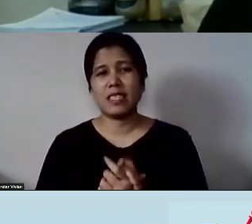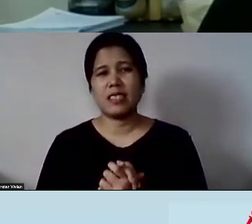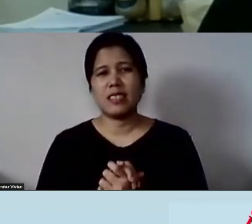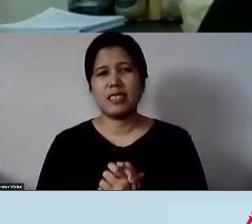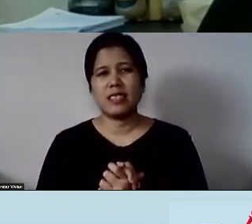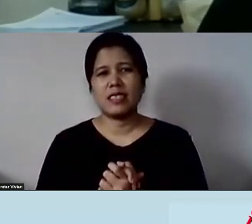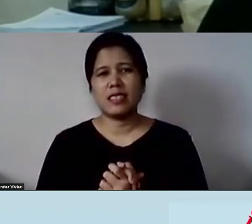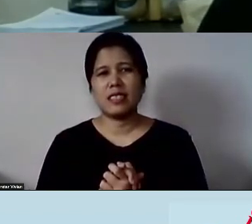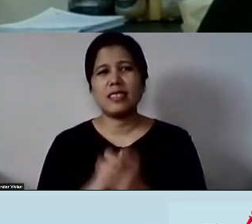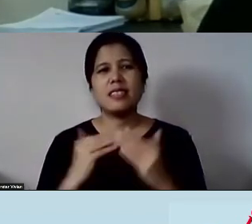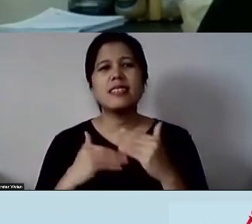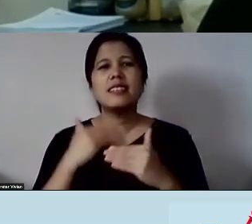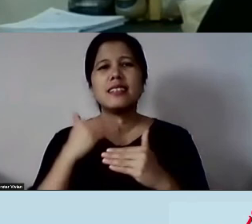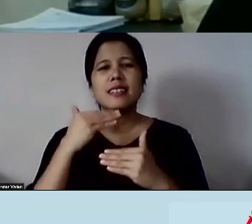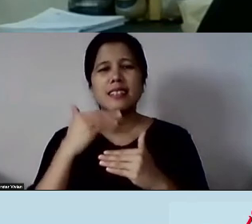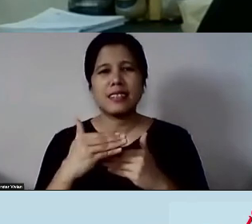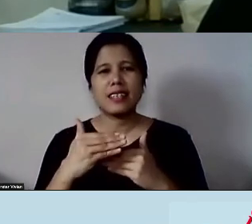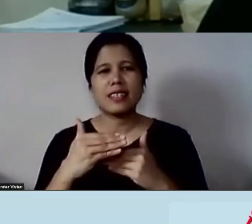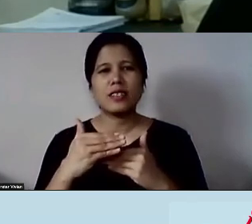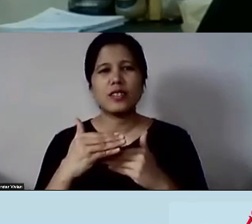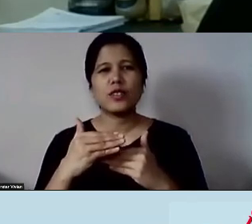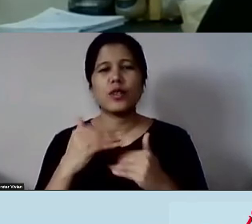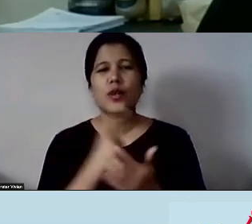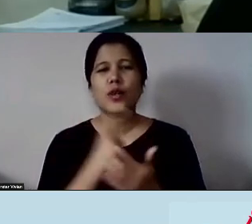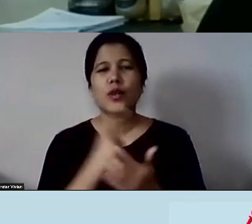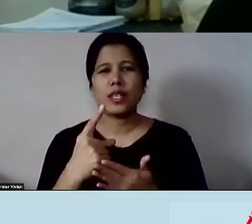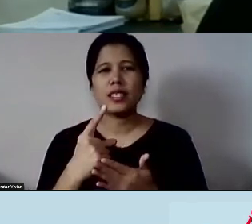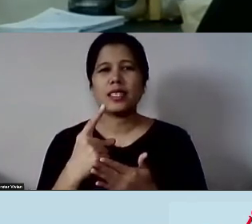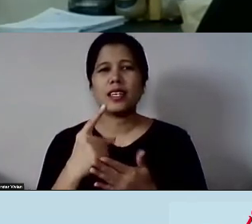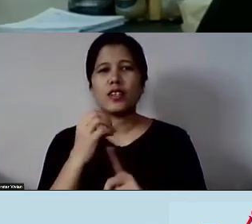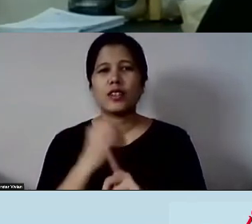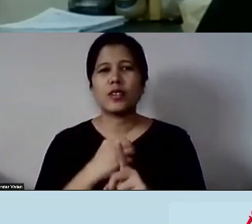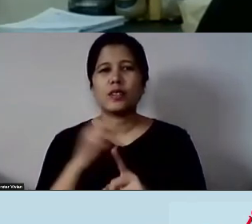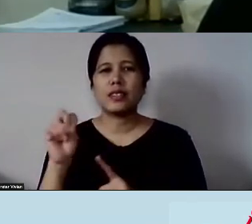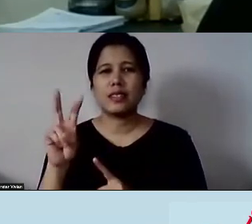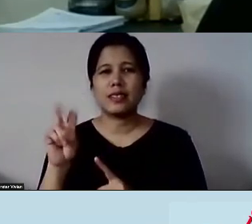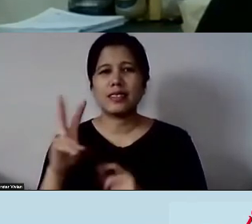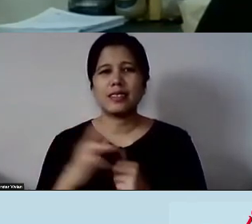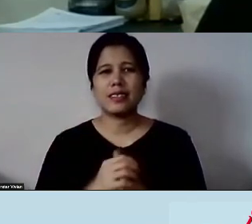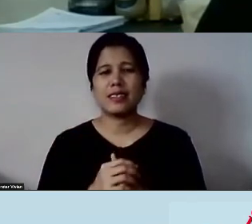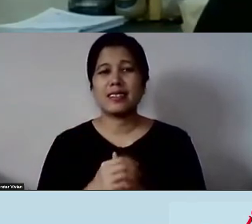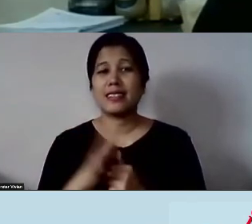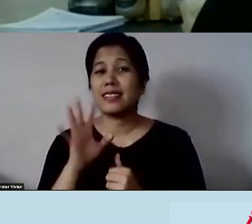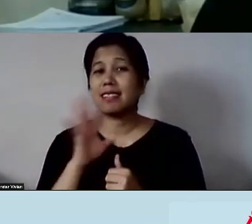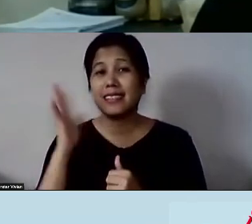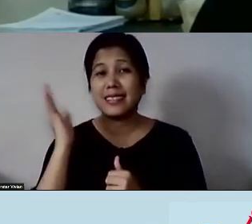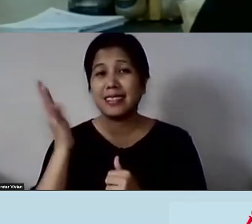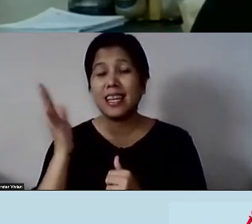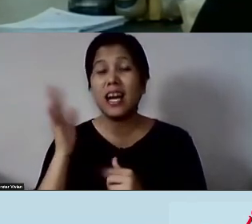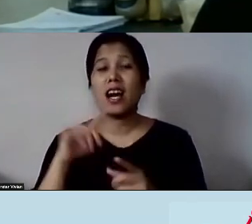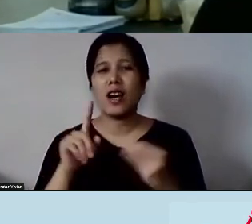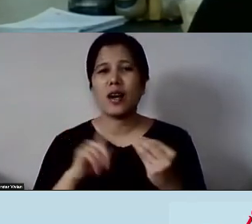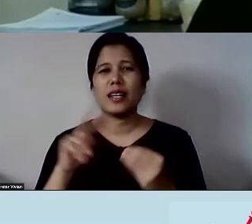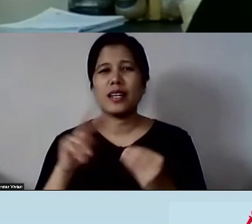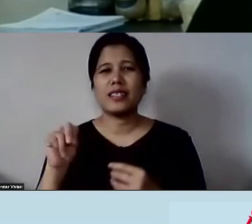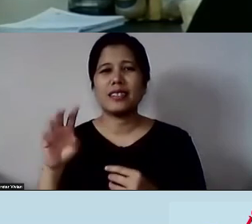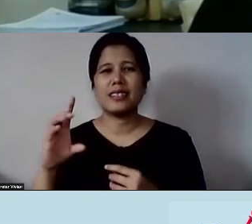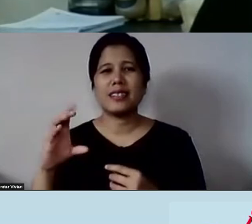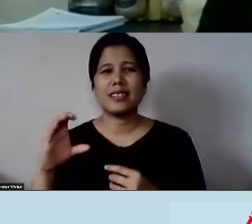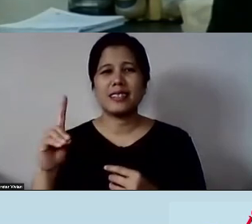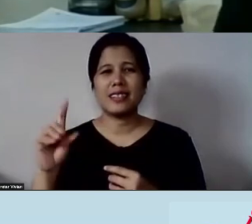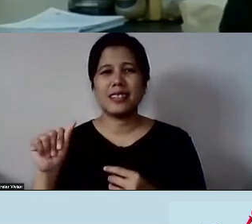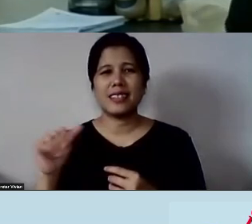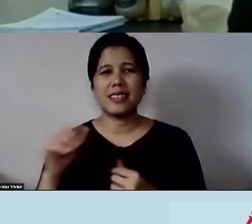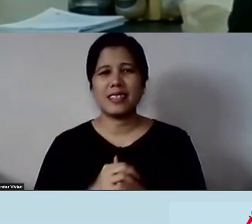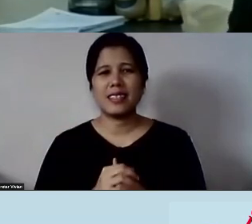ano, next week sa October 22 po magsasalita ako for the NCDA. Oh, yun nga ADHD. Eh. Yeah. Oh, for, yun nga eh. Kaya so